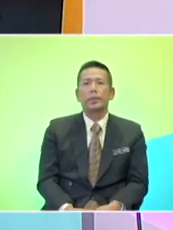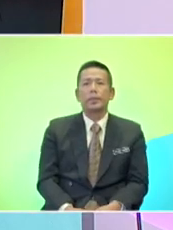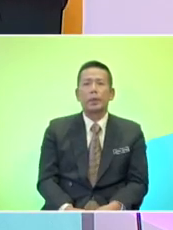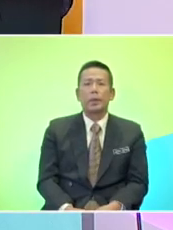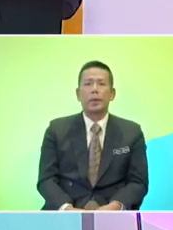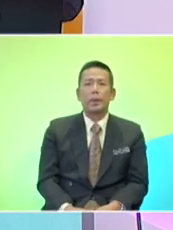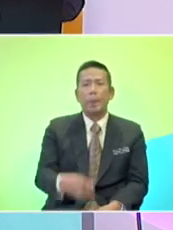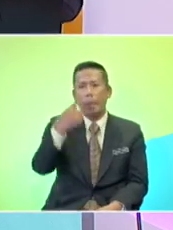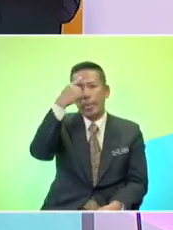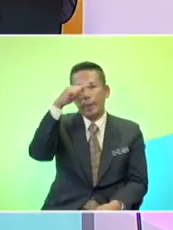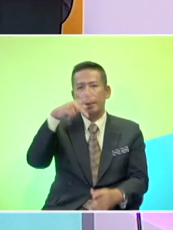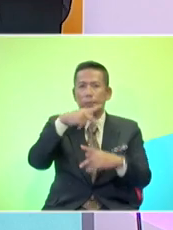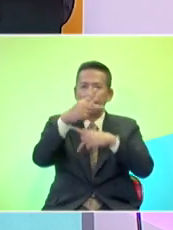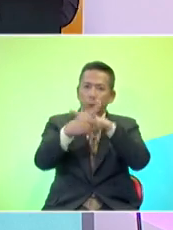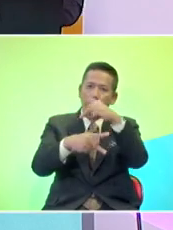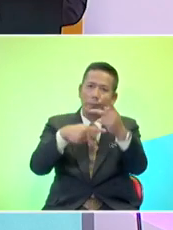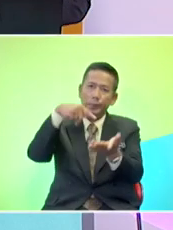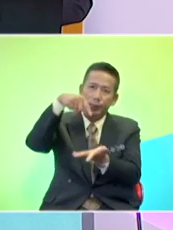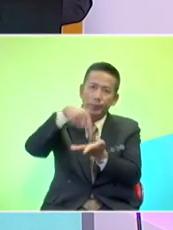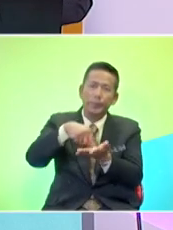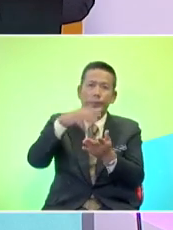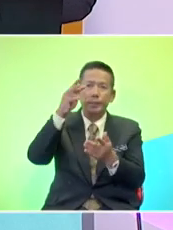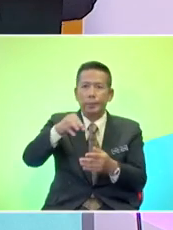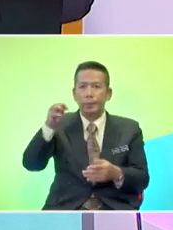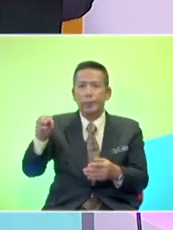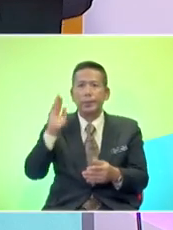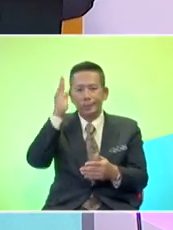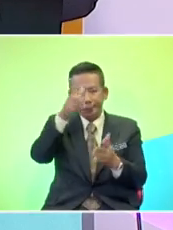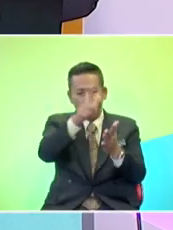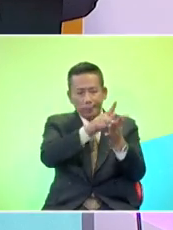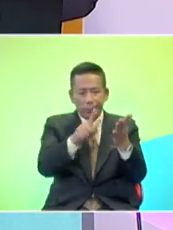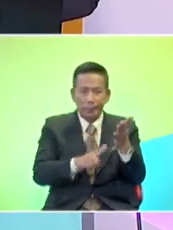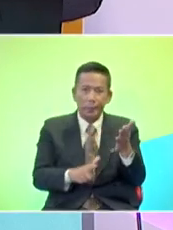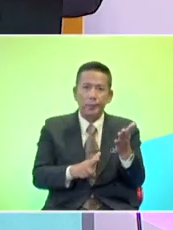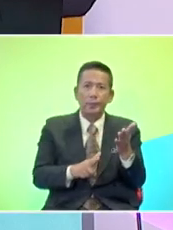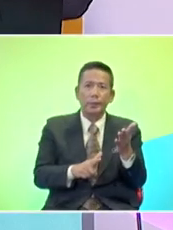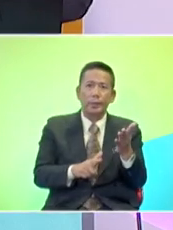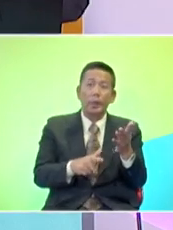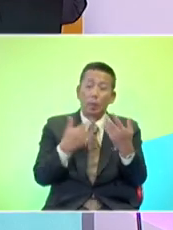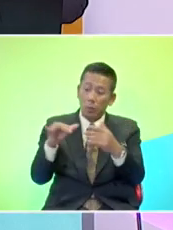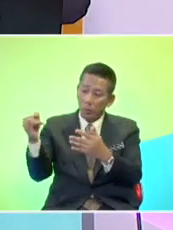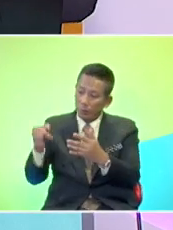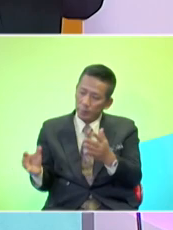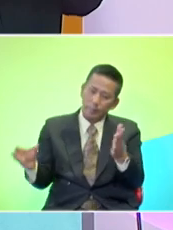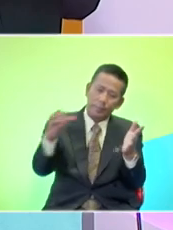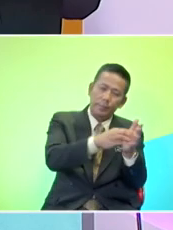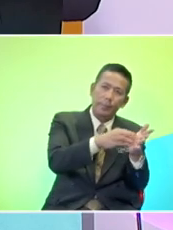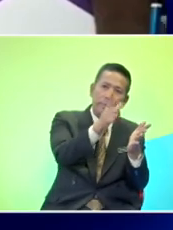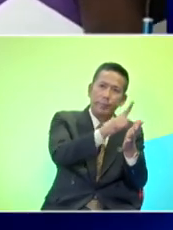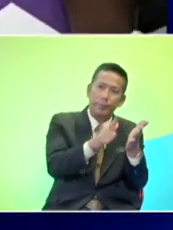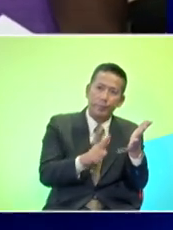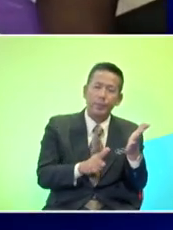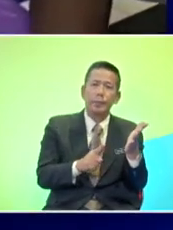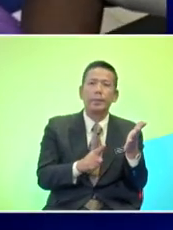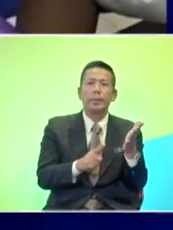Oke untuk proses ekspresi ini murid-murid akan melakar motif yang dilukis itu mereka lukis atas kertas tadi